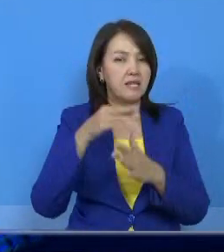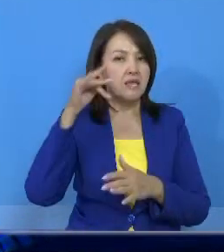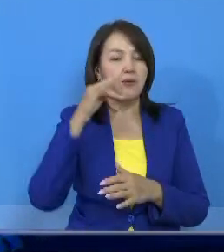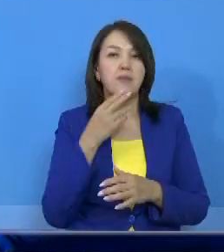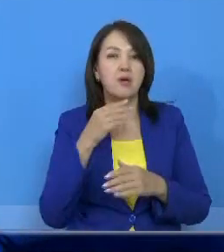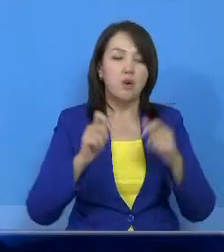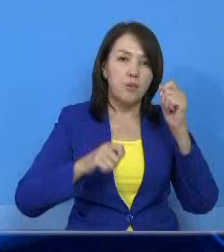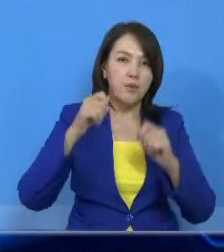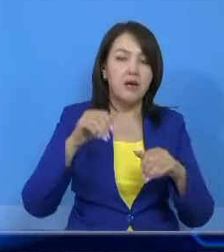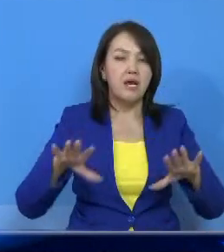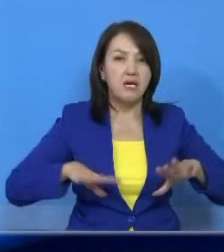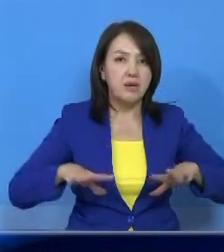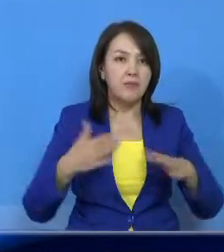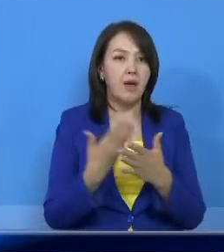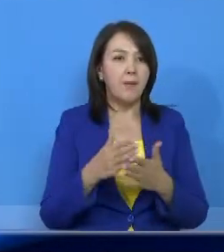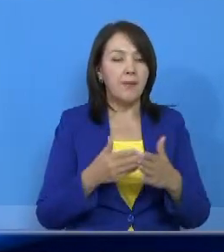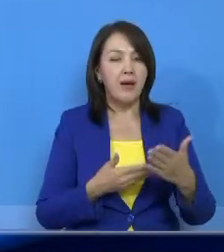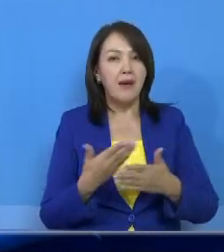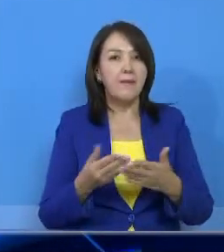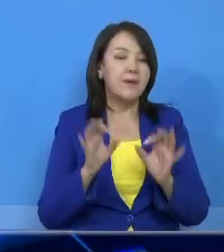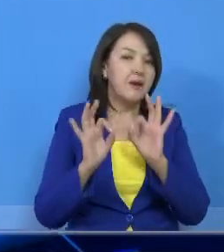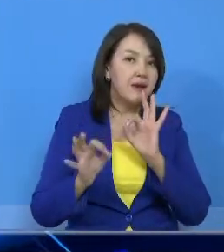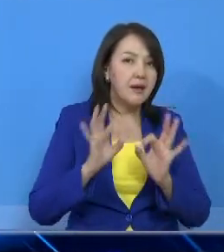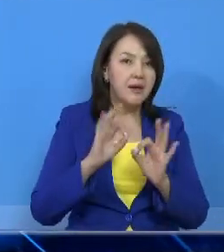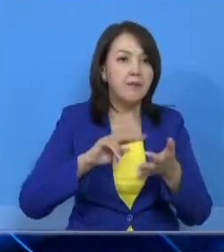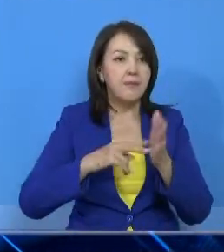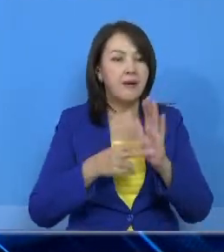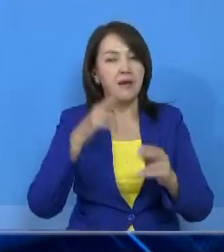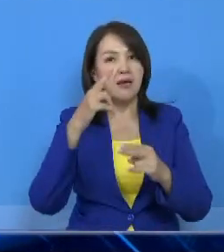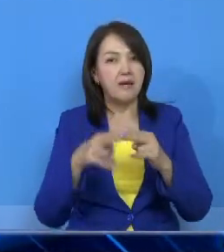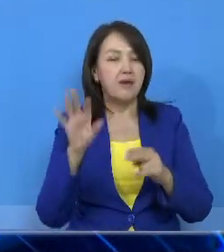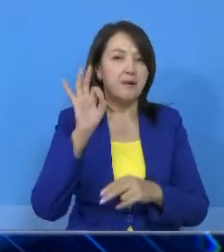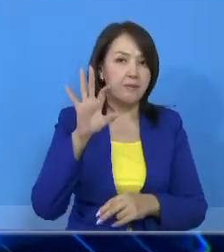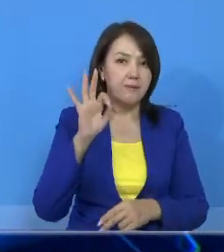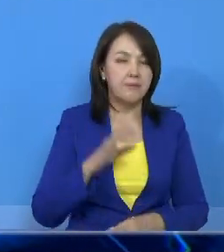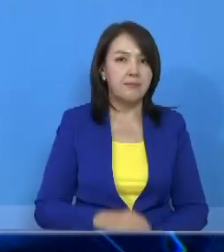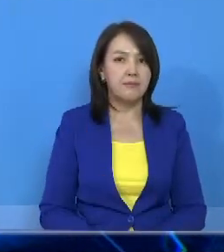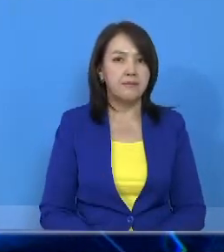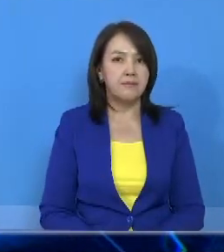национального напитка кумыса. В целом путешествие проходит нормально. Планирую завершить его в октябре.